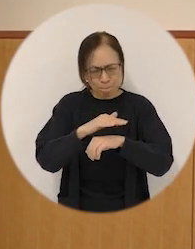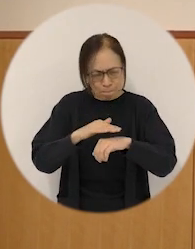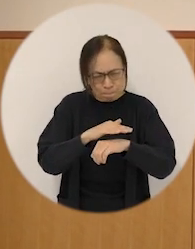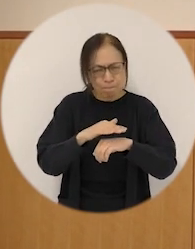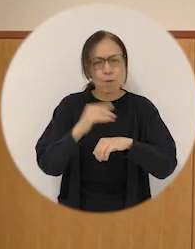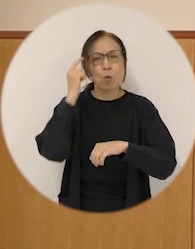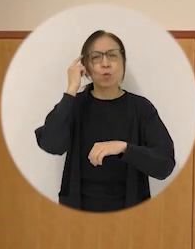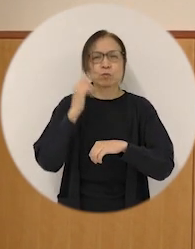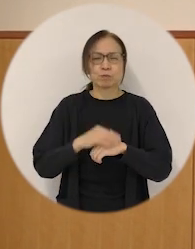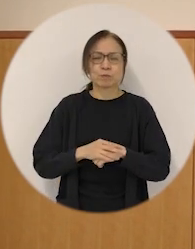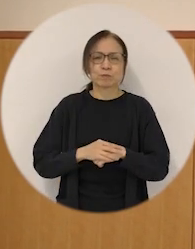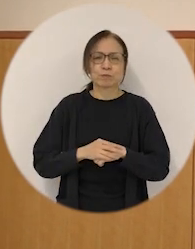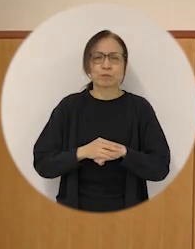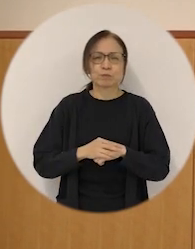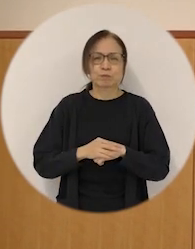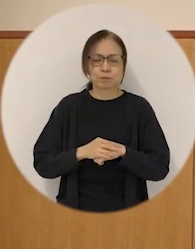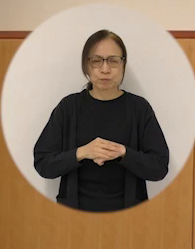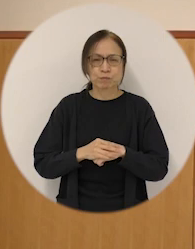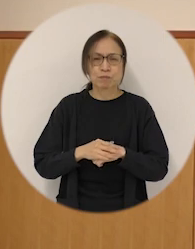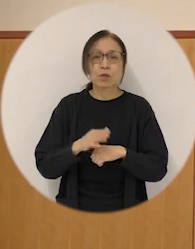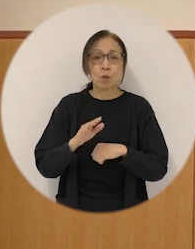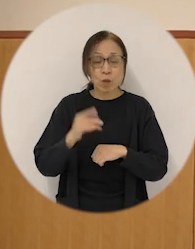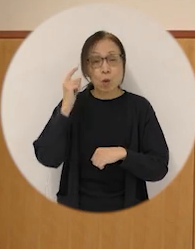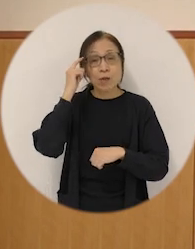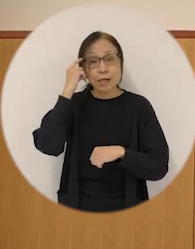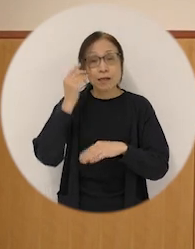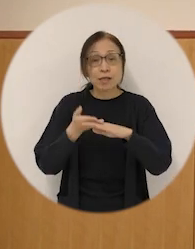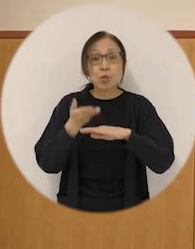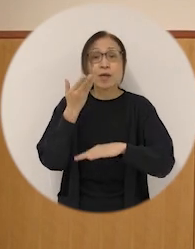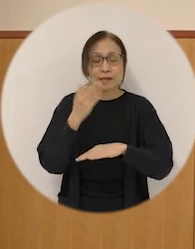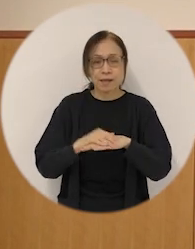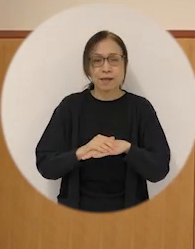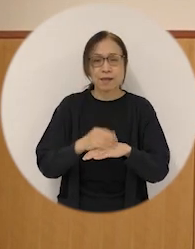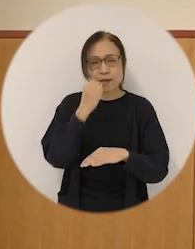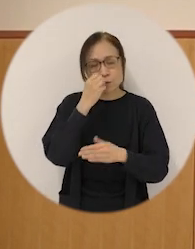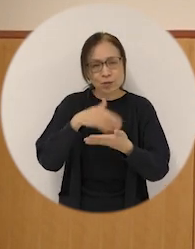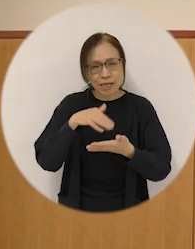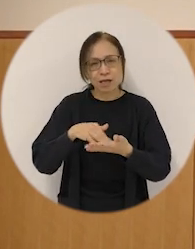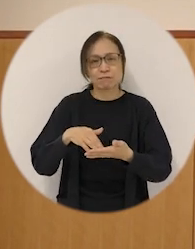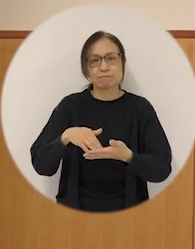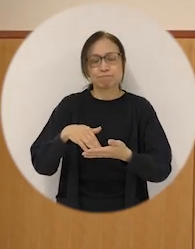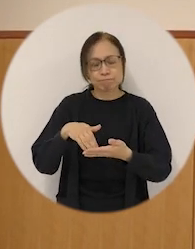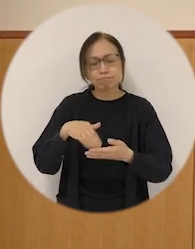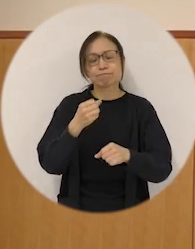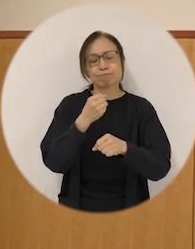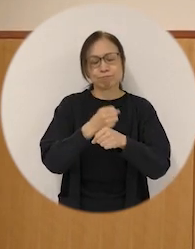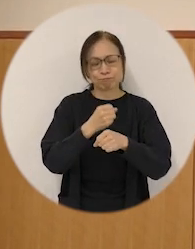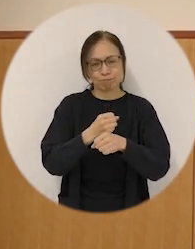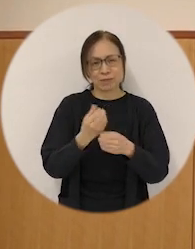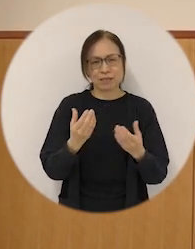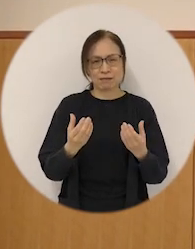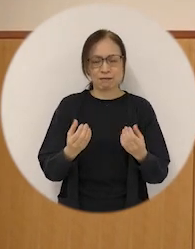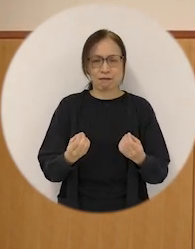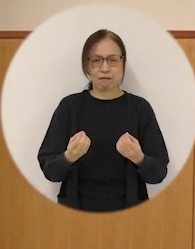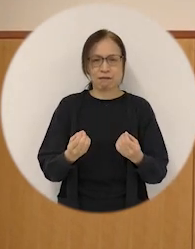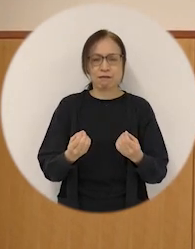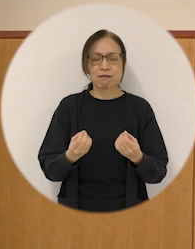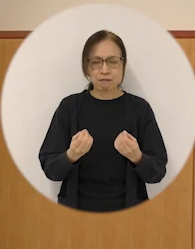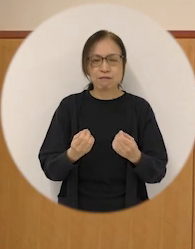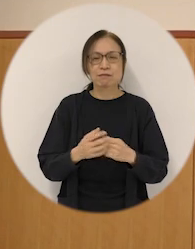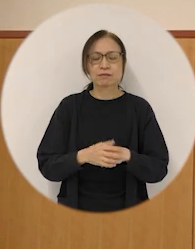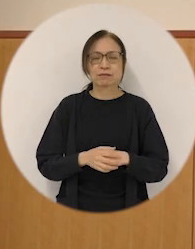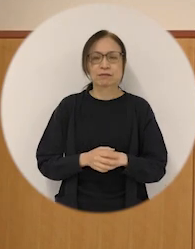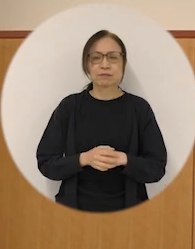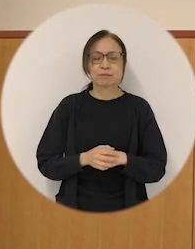ので、まあ、それらを踏まえながらですね、予算編成作業を取り組んだところであります。